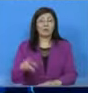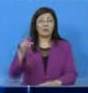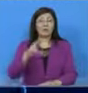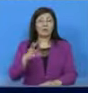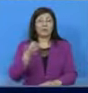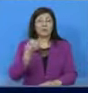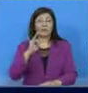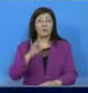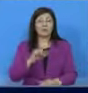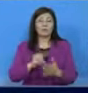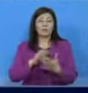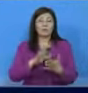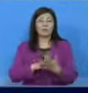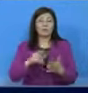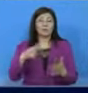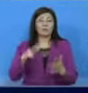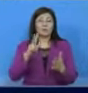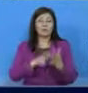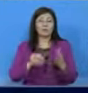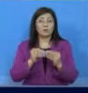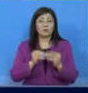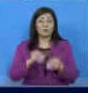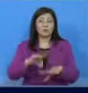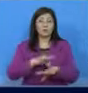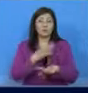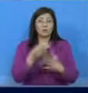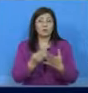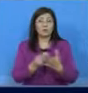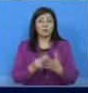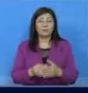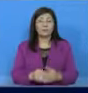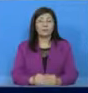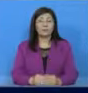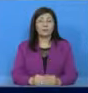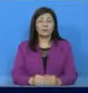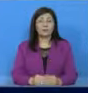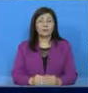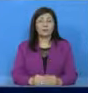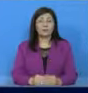было зарегистрировано 1810 браков. Коэффициент брачности составляет на